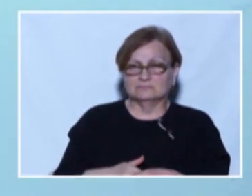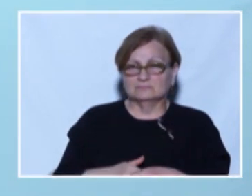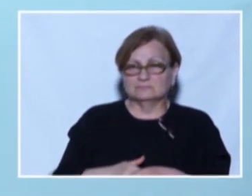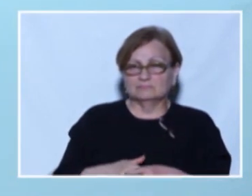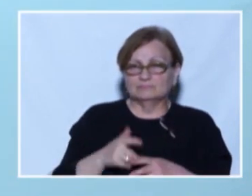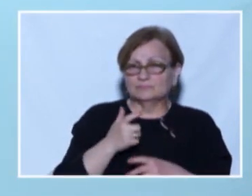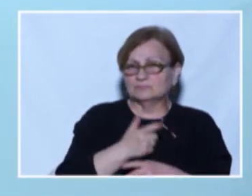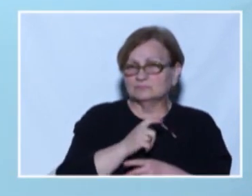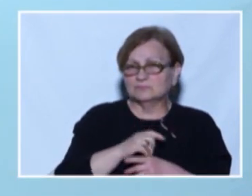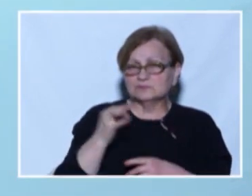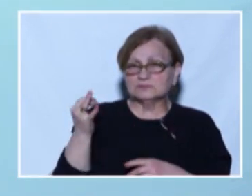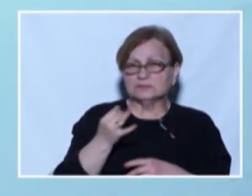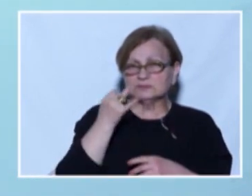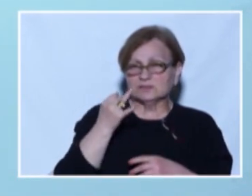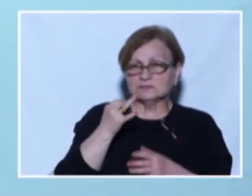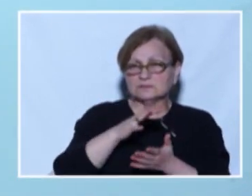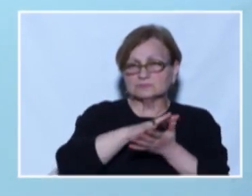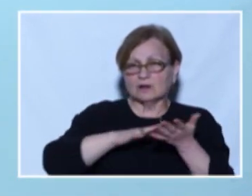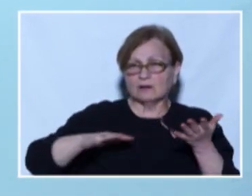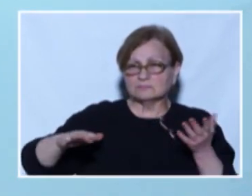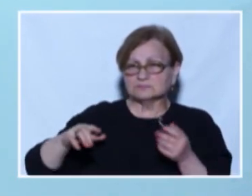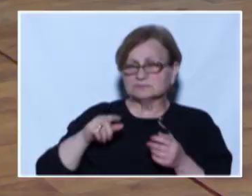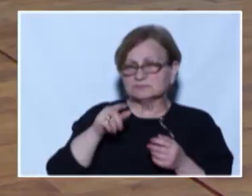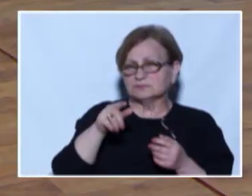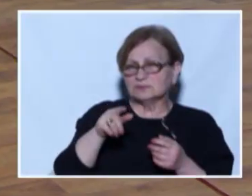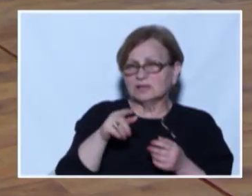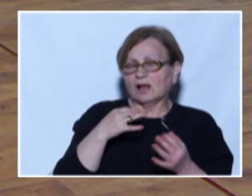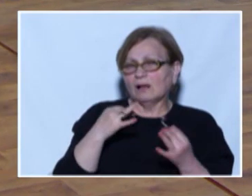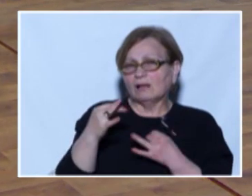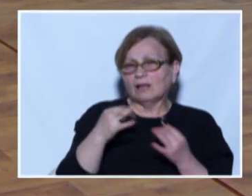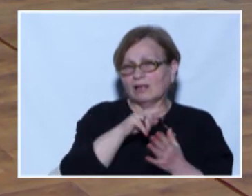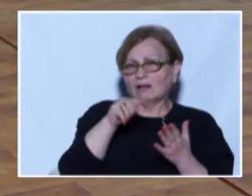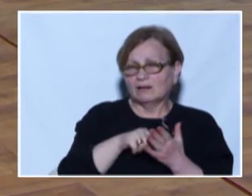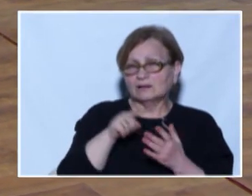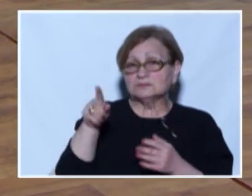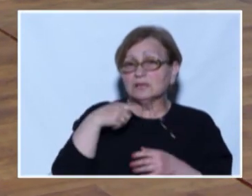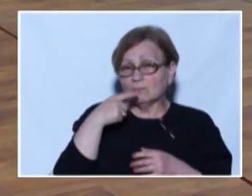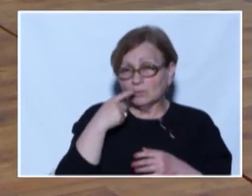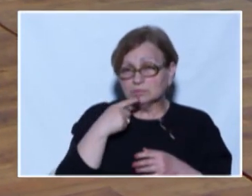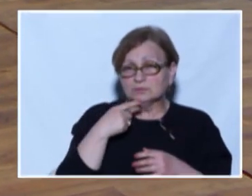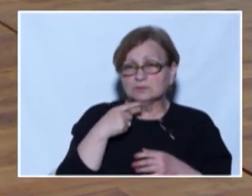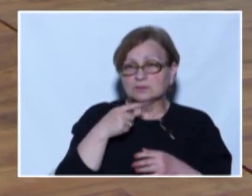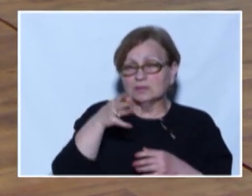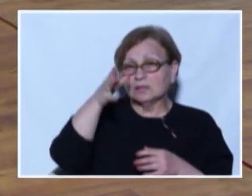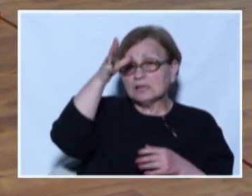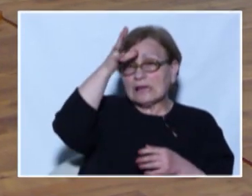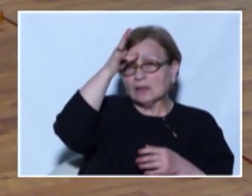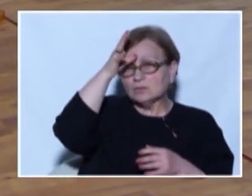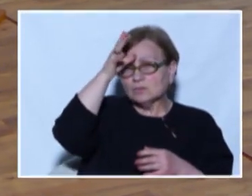ძალიან საინტერესოდ აგრძელებს ვაჟა-ფშაველა ამ წერილში თავის მსჯელობას. ის გვეუბნება, რომ